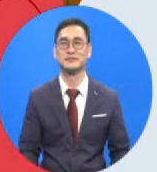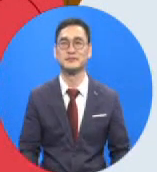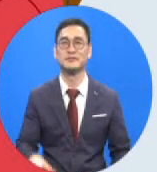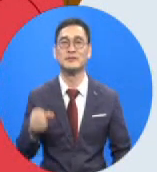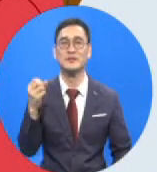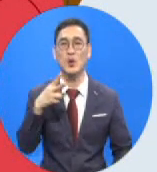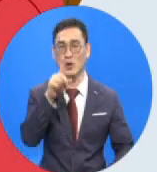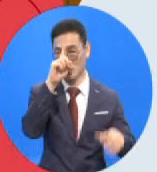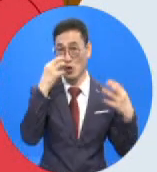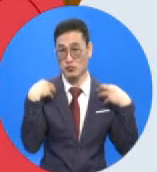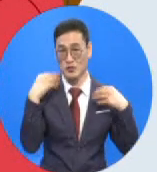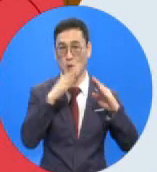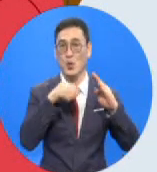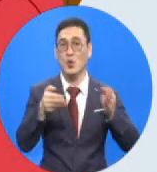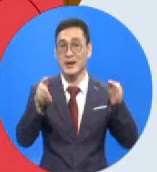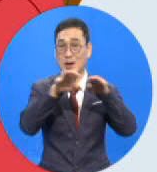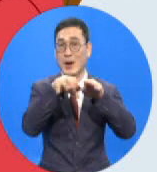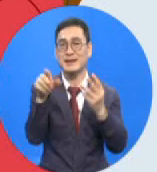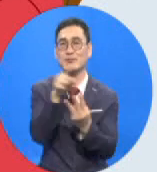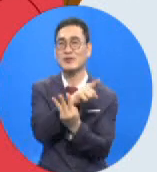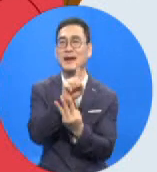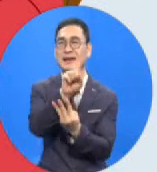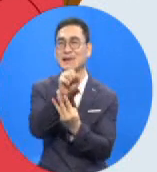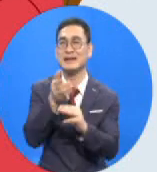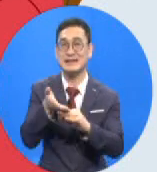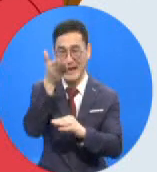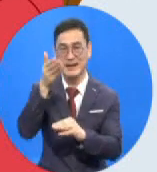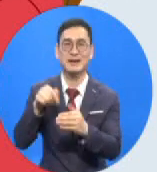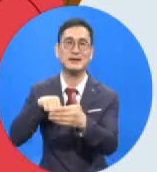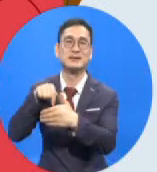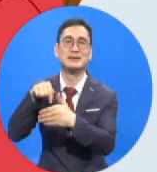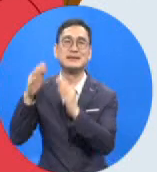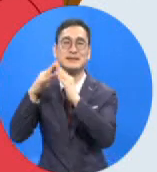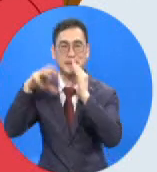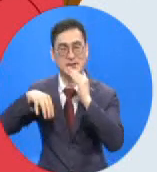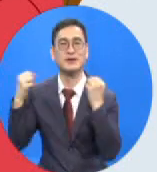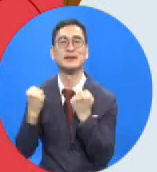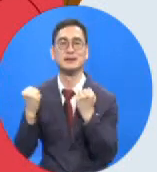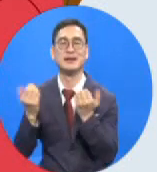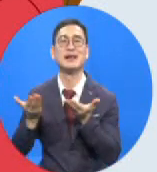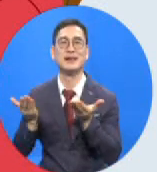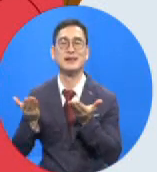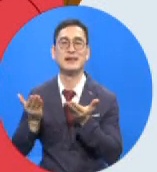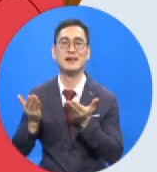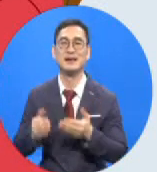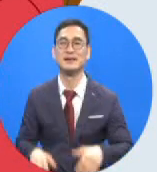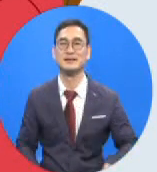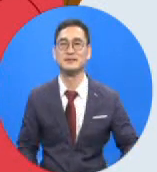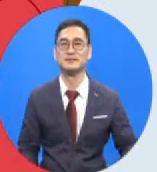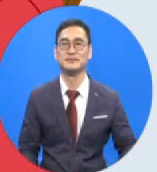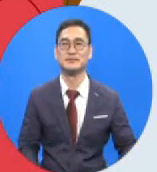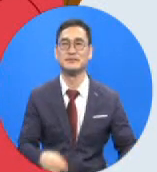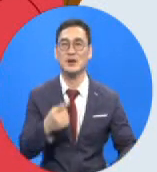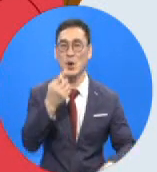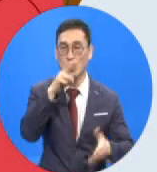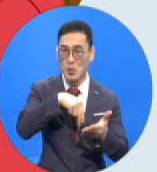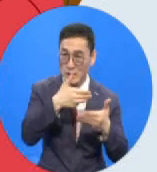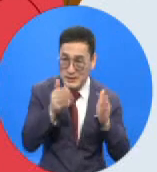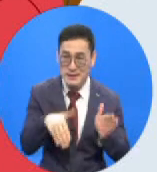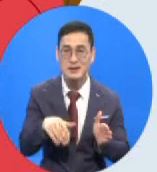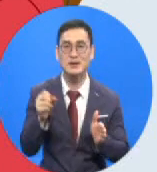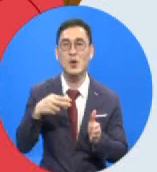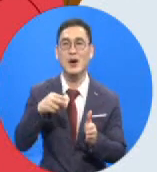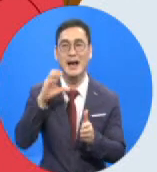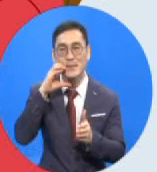태풍 물을 해야 합니다 그리고 독서실 스터디카페 학원 증은 모일 수 없게 되고 또 요양 번과 요양